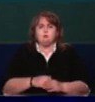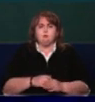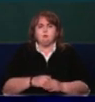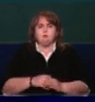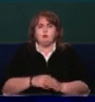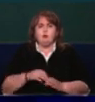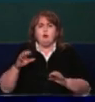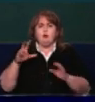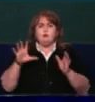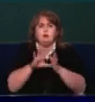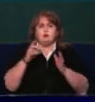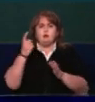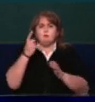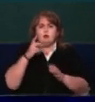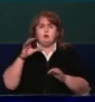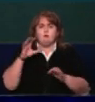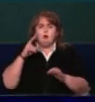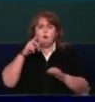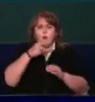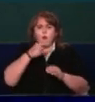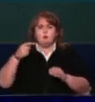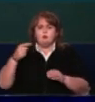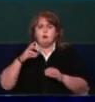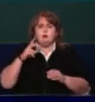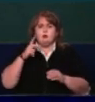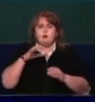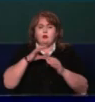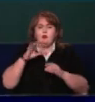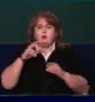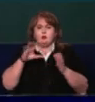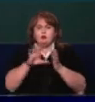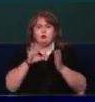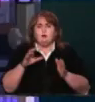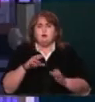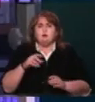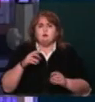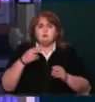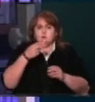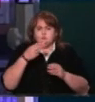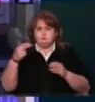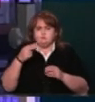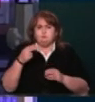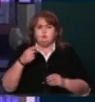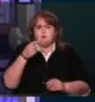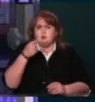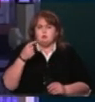энергию первого уровня, энергия атома водорода. Она составляет минус